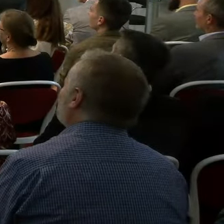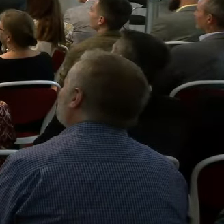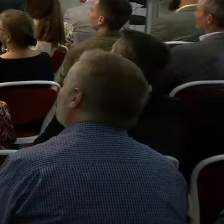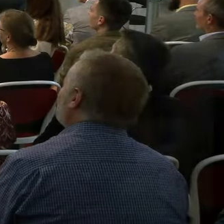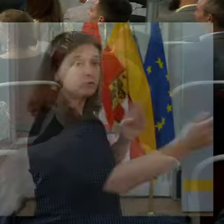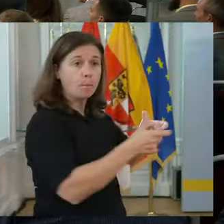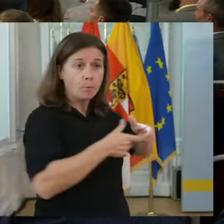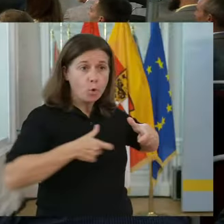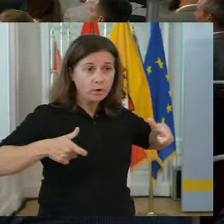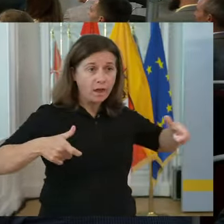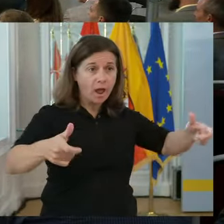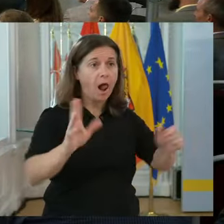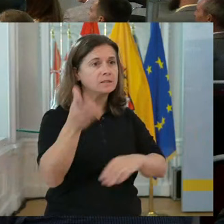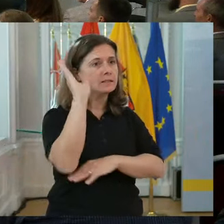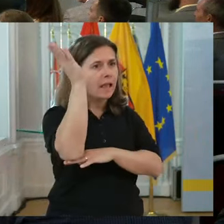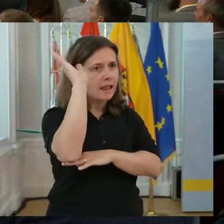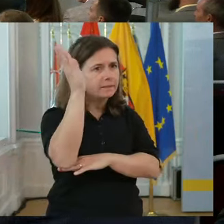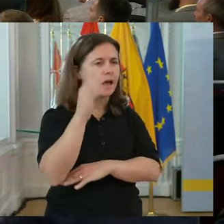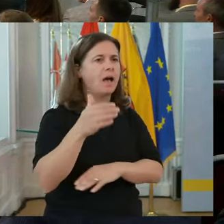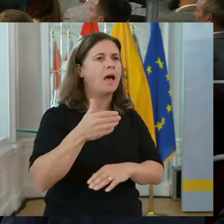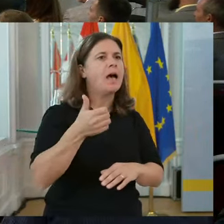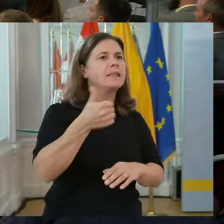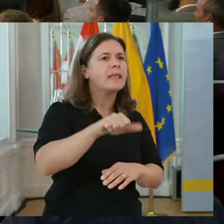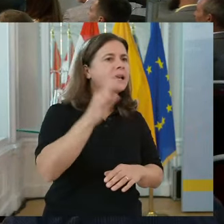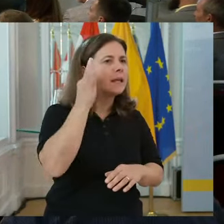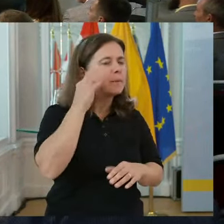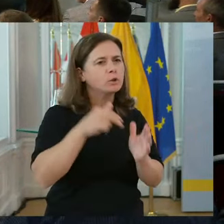waren, als Rednerinnen, als Teilnehmerinnen, dürfen